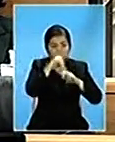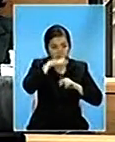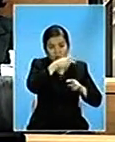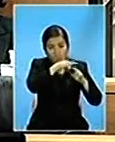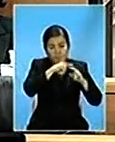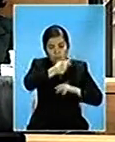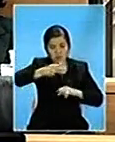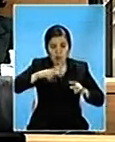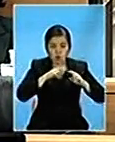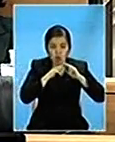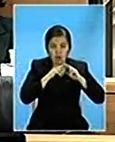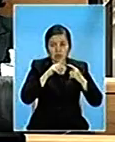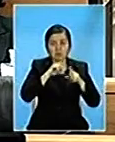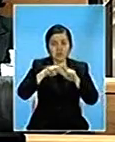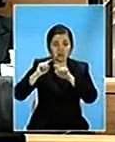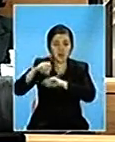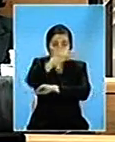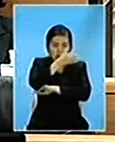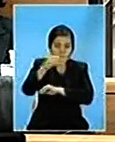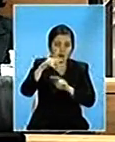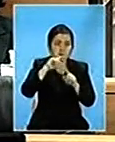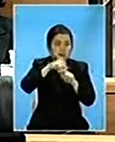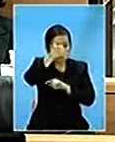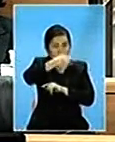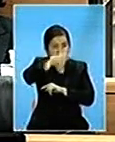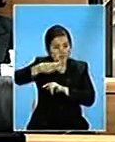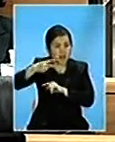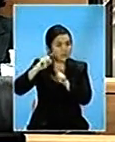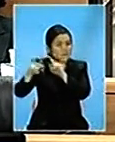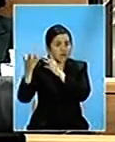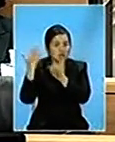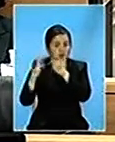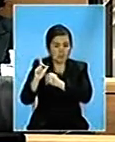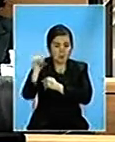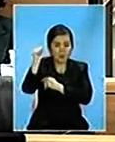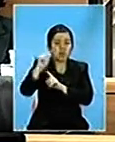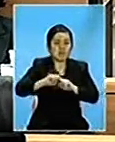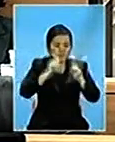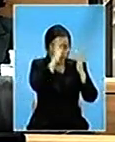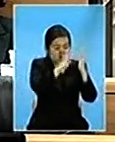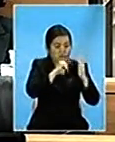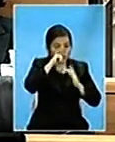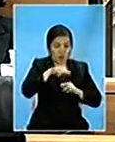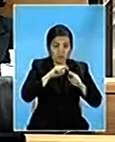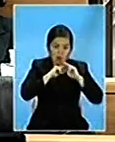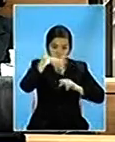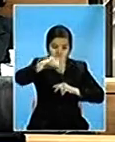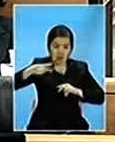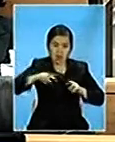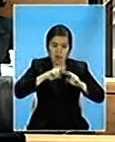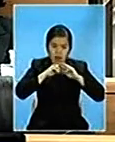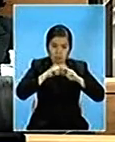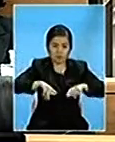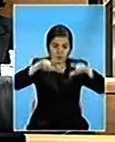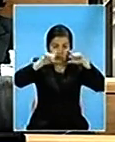วก็หลายชาติที่จะต้องใช้ภาษาอื่นเป็นภาษาแม่แต่เรามีภาษาไทยเป็นภาษาของเราเองดำรงความเป็นเอก